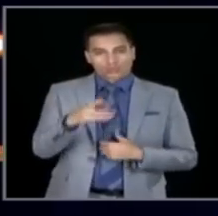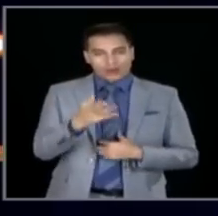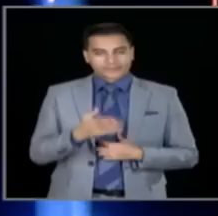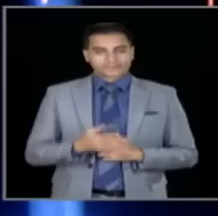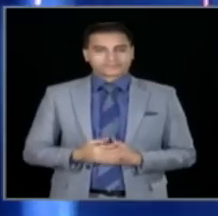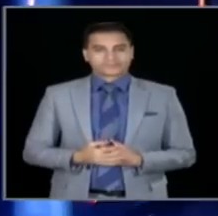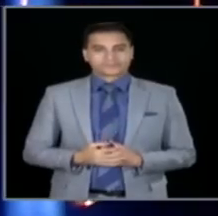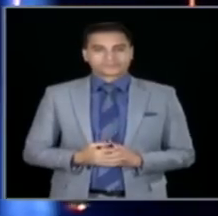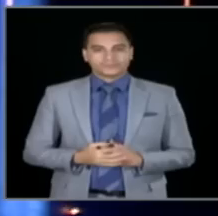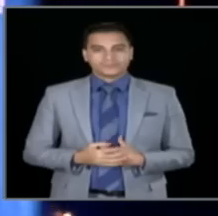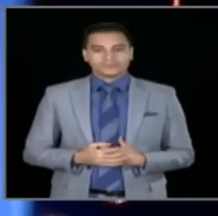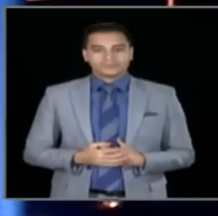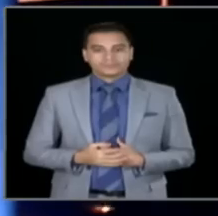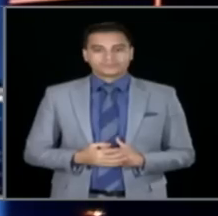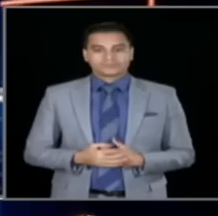هو: